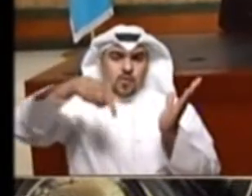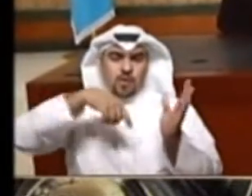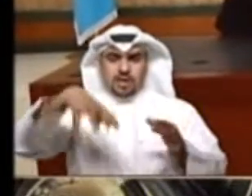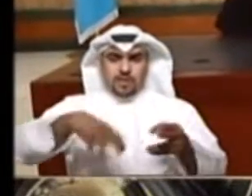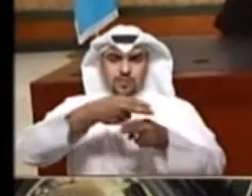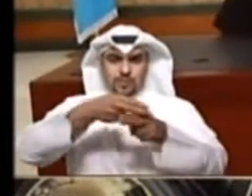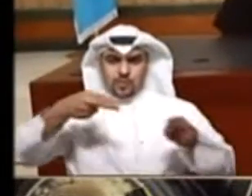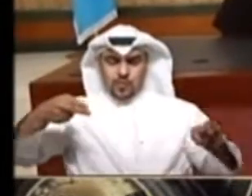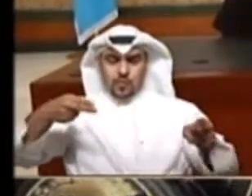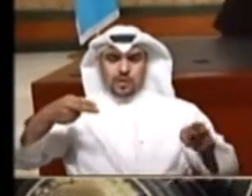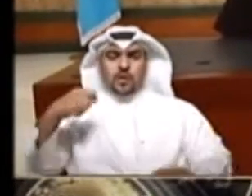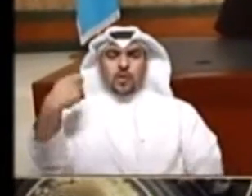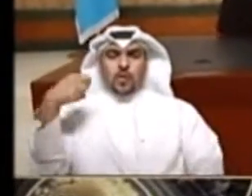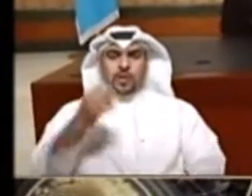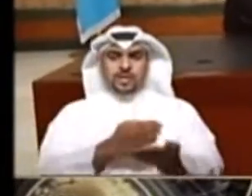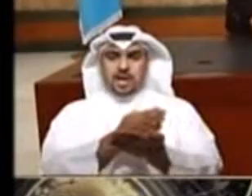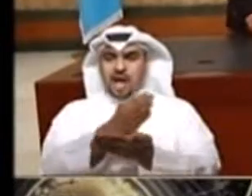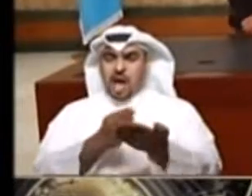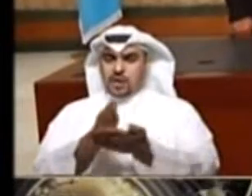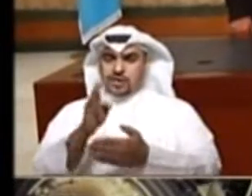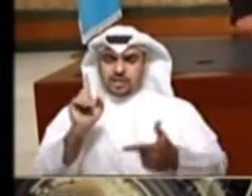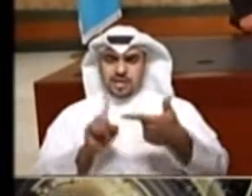الكويتي نائب وزير الخارجية خالد جار الله،